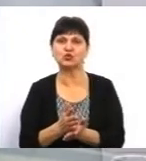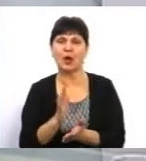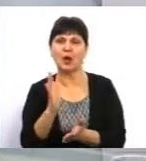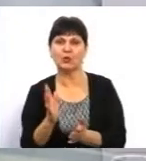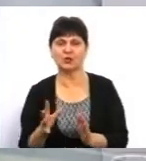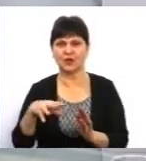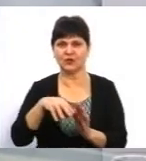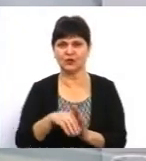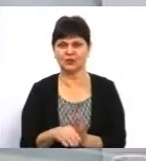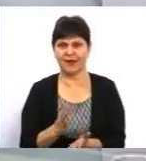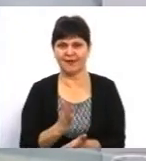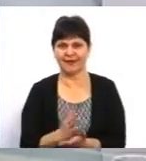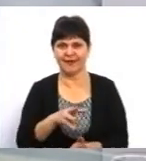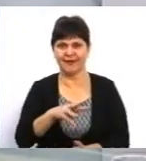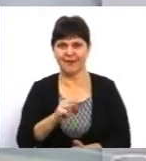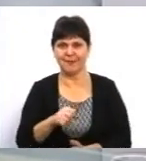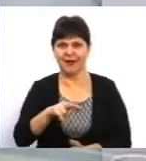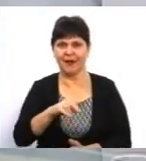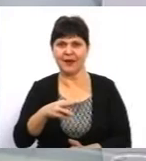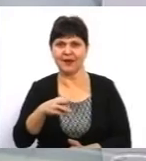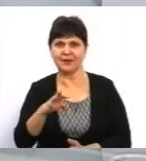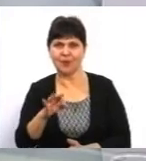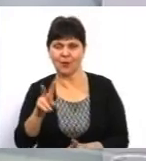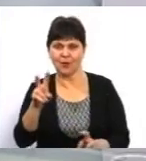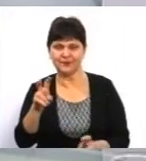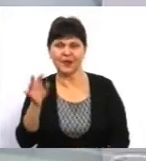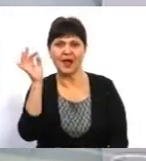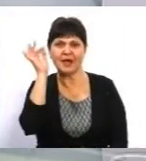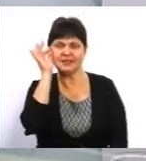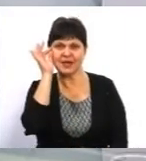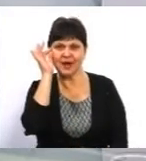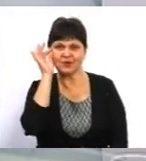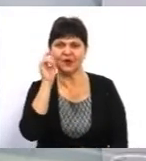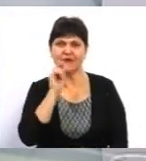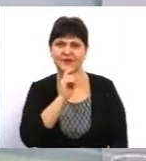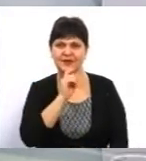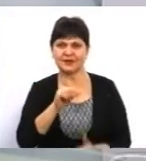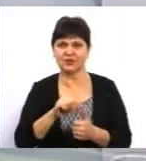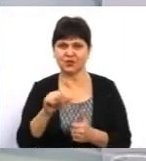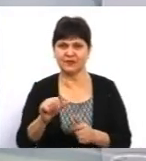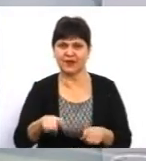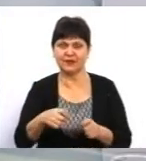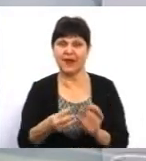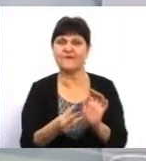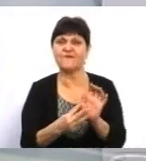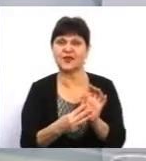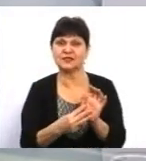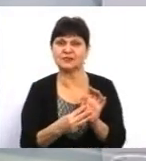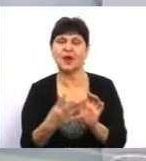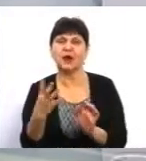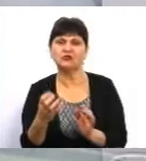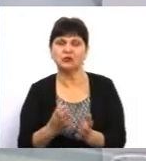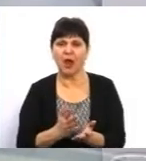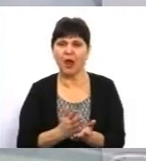«Е-малятко», якщо згадувати ось про ті решта, зараз ми сказали, що Вінниця, зокрема, надає 8 послуг, які ще послуги